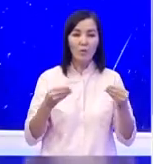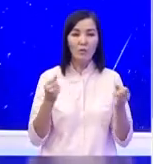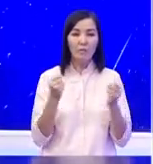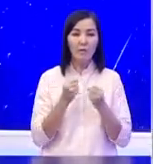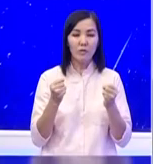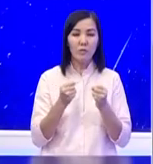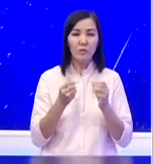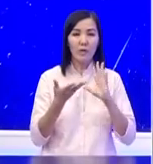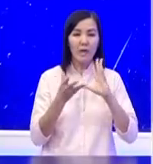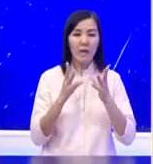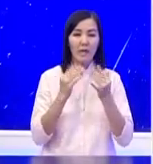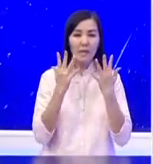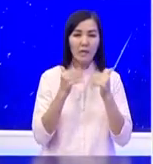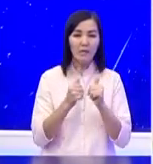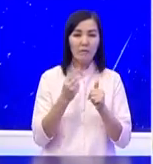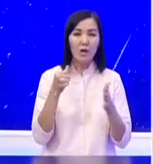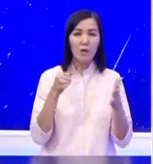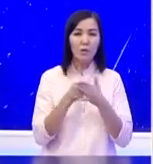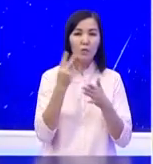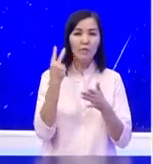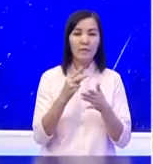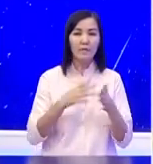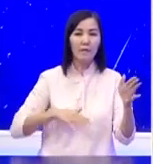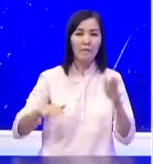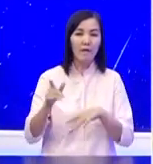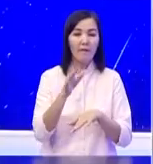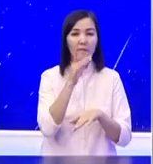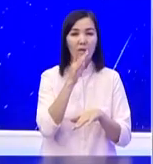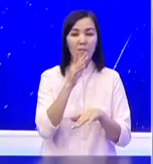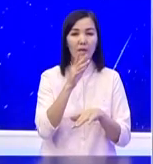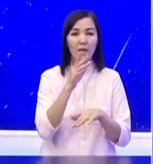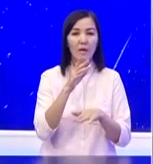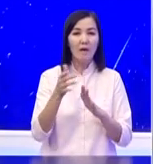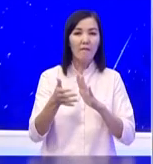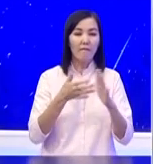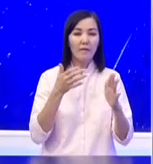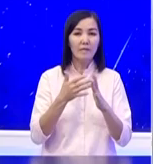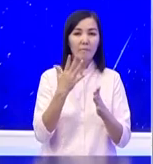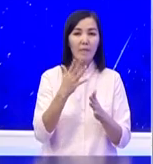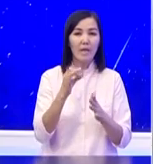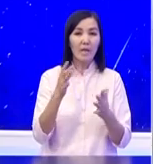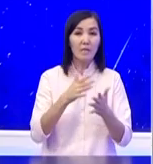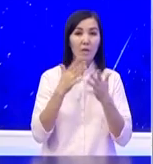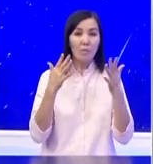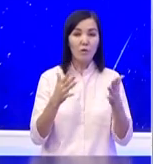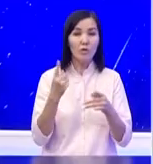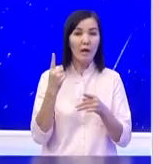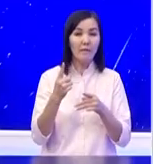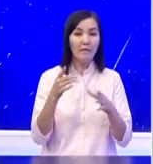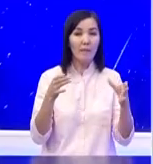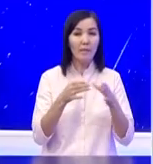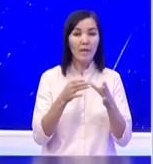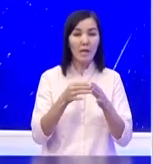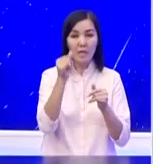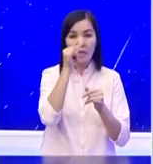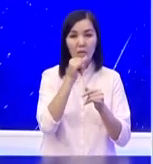количество вызовов в селах достигает до 20, то в пляжный сезон число обращений возрастает почти в 5 раз. Одна медицинская бригада здесь